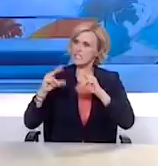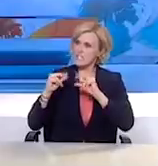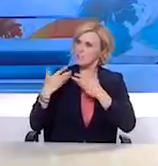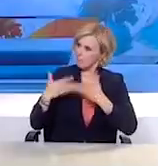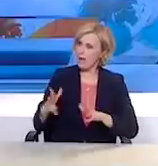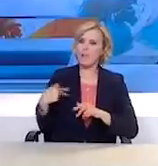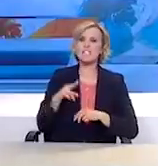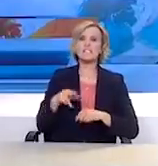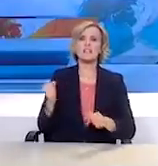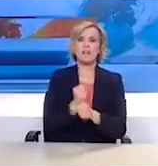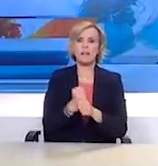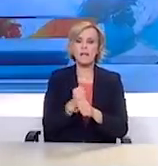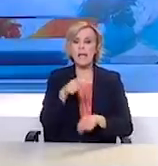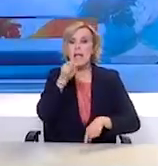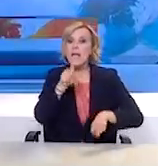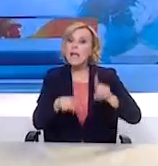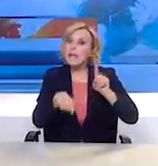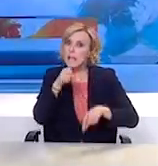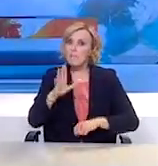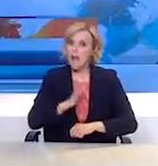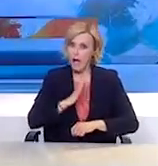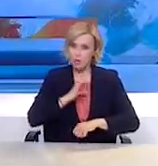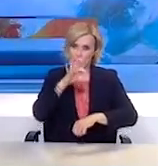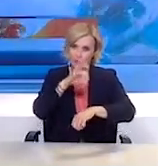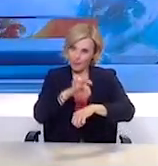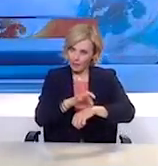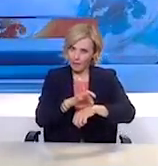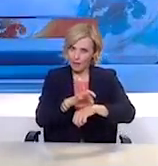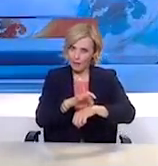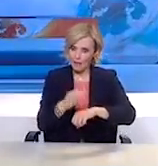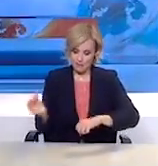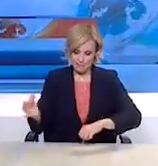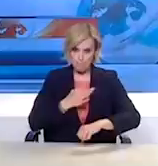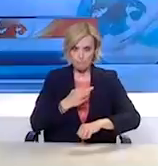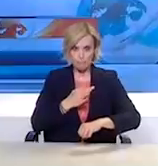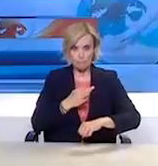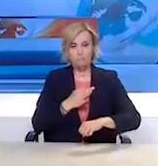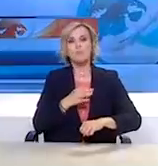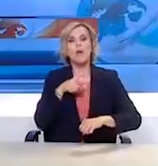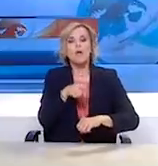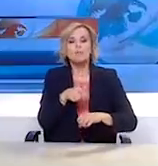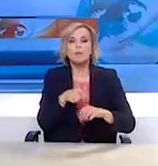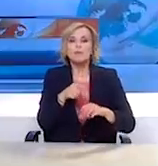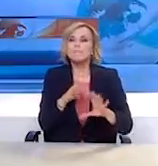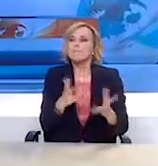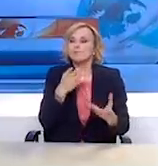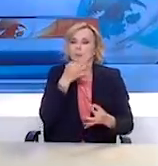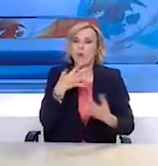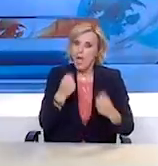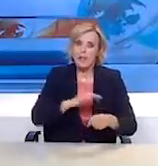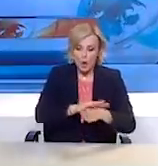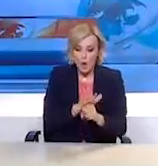από τα νοσήματα συνεχίζουν την πορεία τους ανεξάρτητα από τον ιό και κάποια λες και έχουν μπει σε ένα, κατά κάποιο τρόπο σε